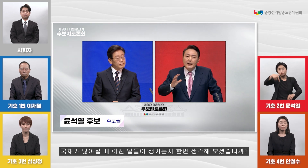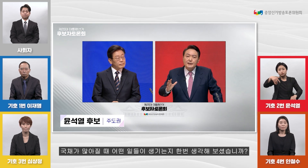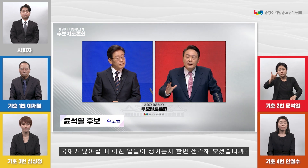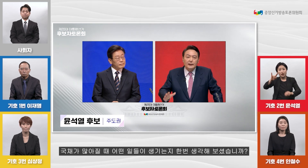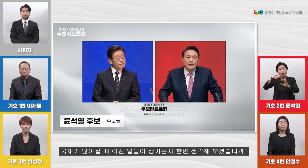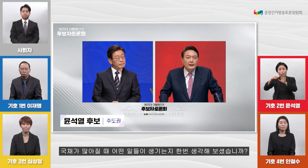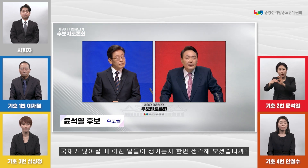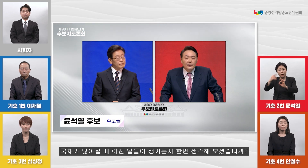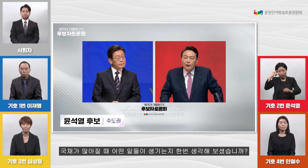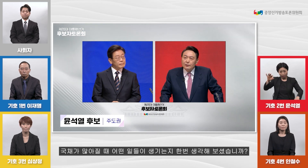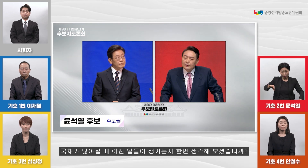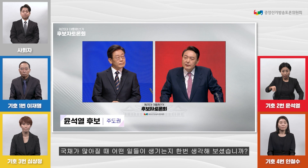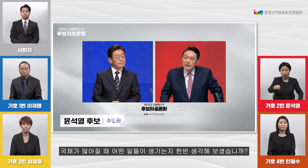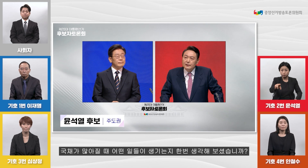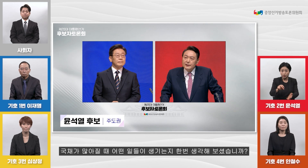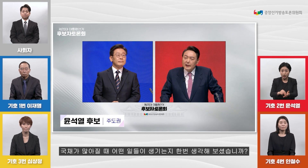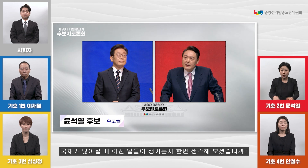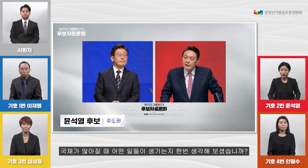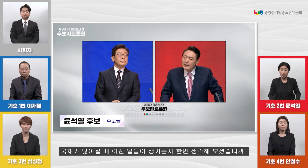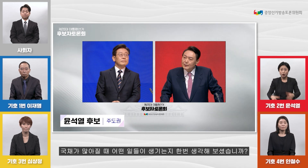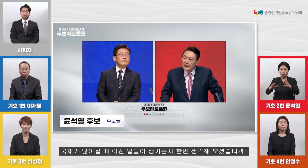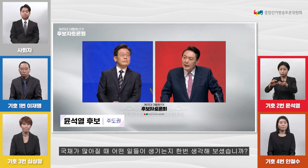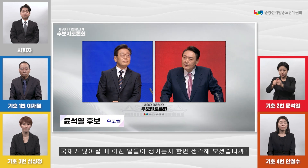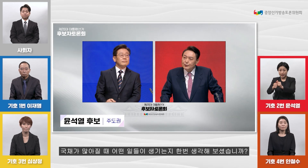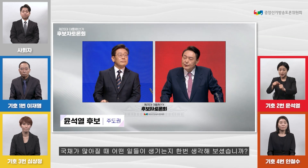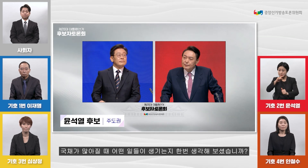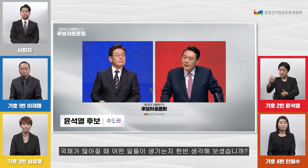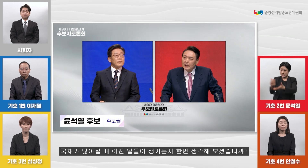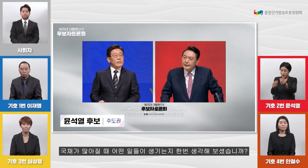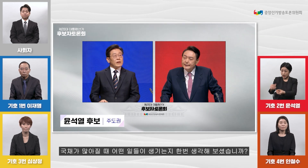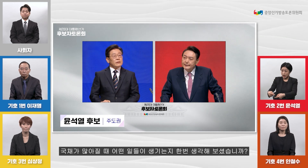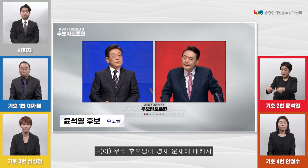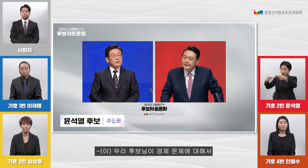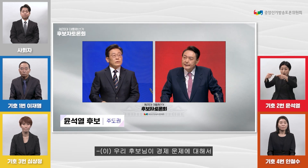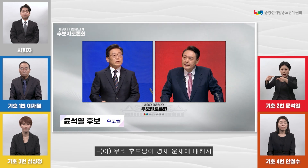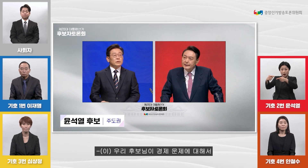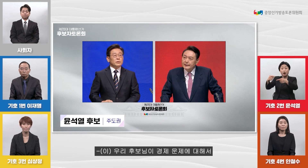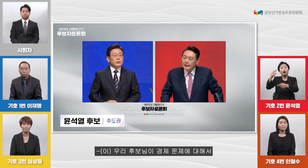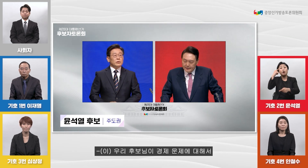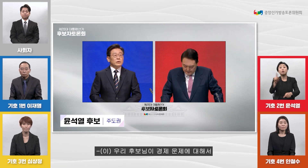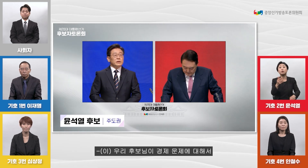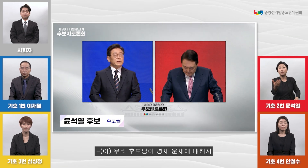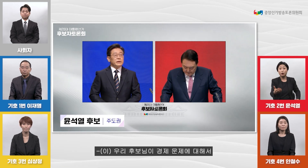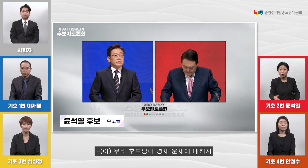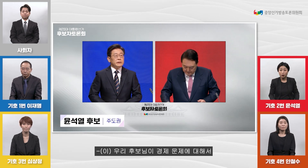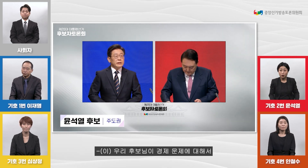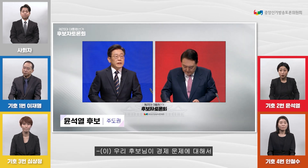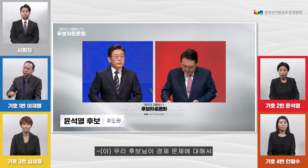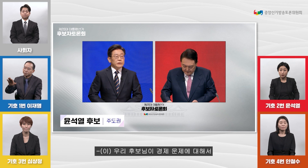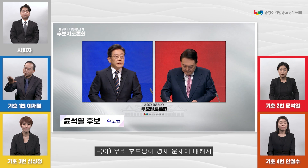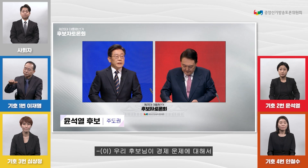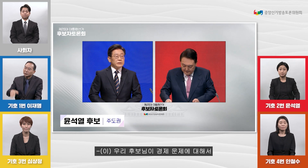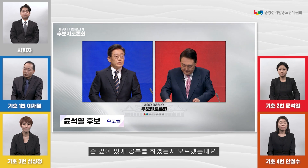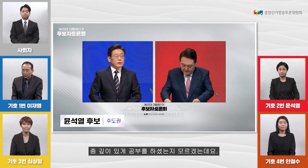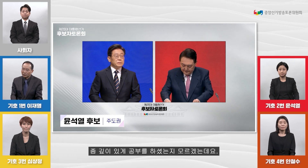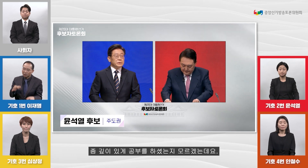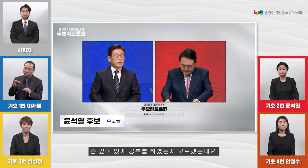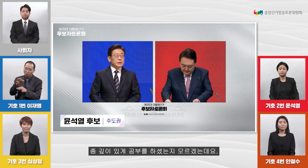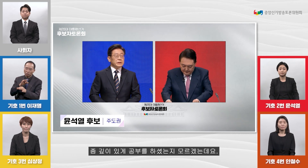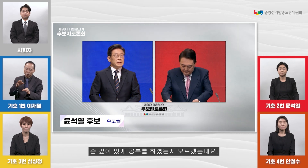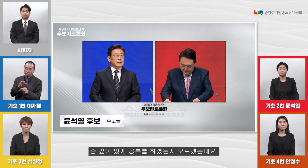국채가 많아질 때 어떤 일들이 생기는지 한번 생각해 보셨습니까? 우리 후보님이 경제 문제에 대해서